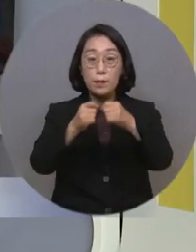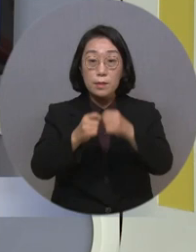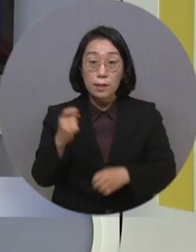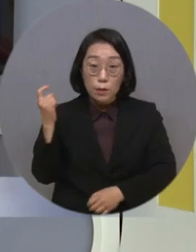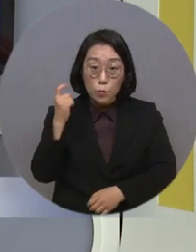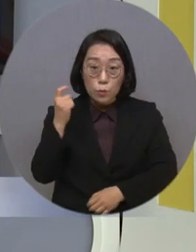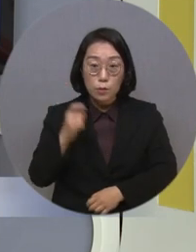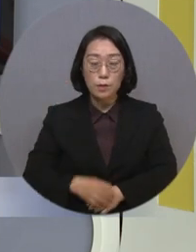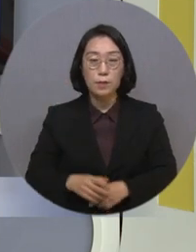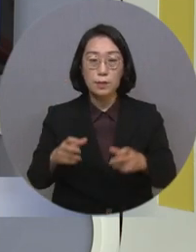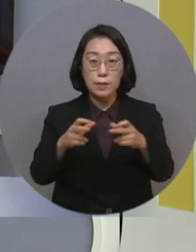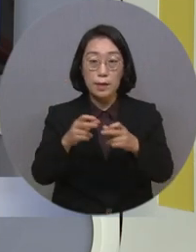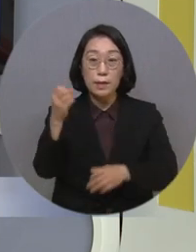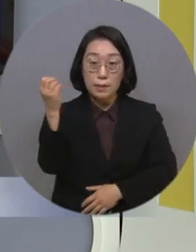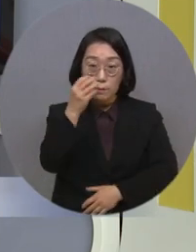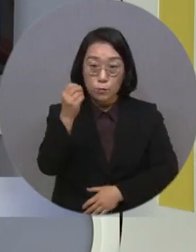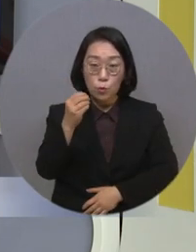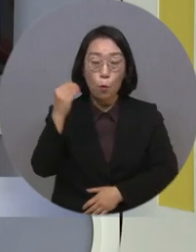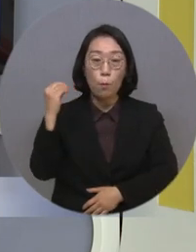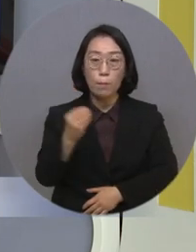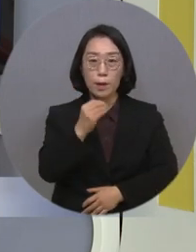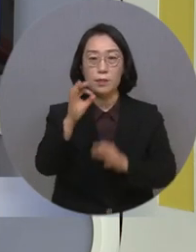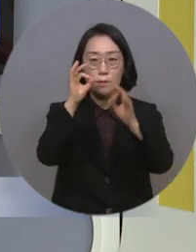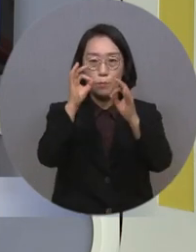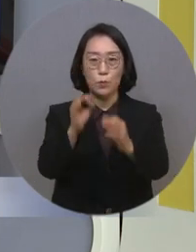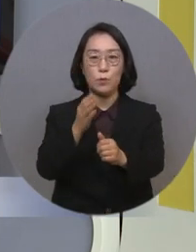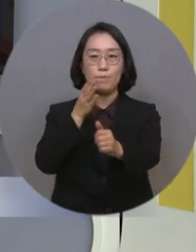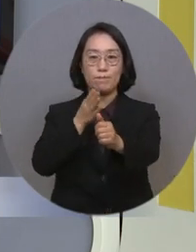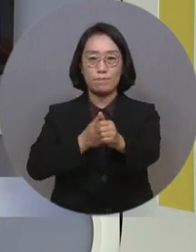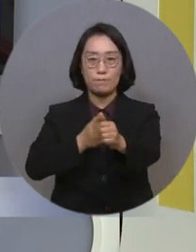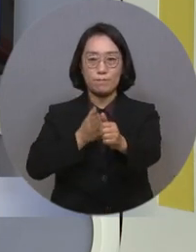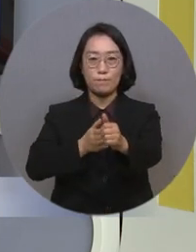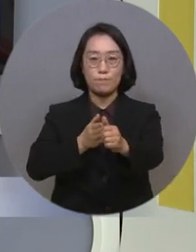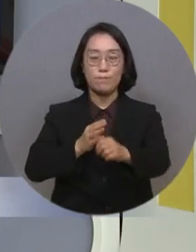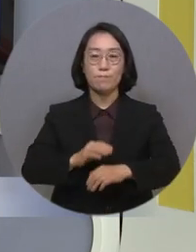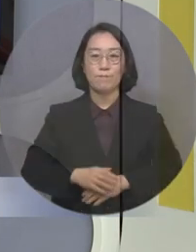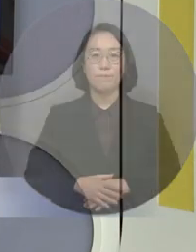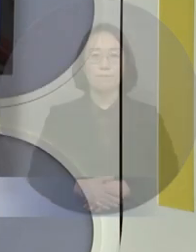자세한 뉴스는 장애인 신문과 웰페어뉴스 홈페이지를 통해 확인하실 수 있습니다